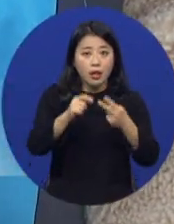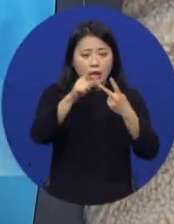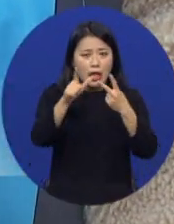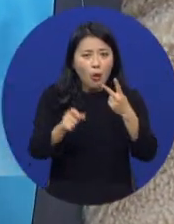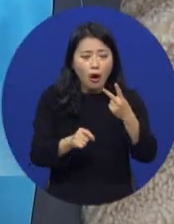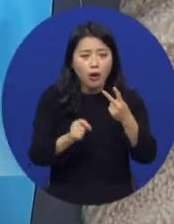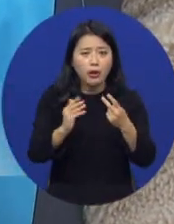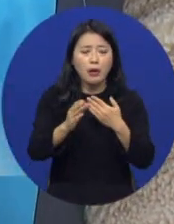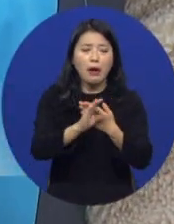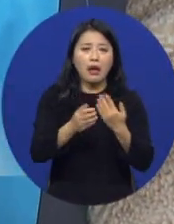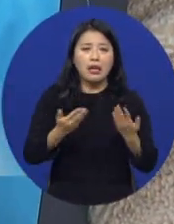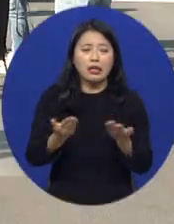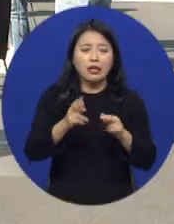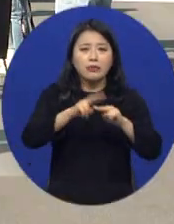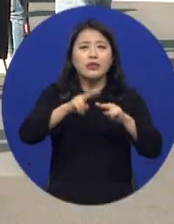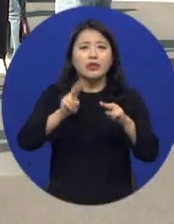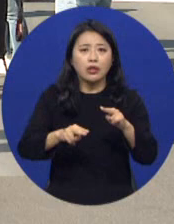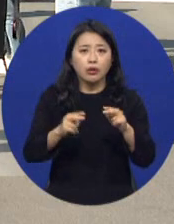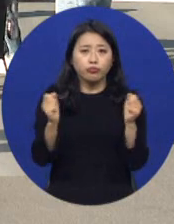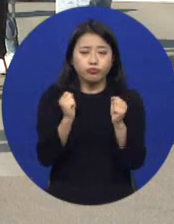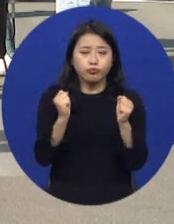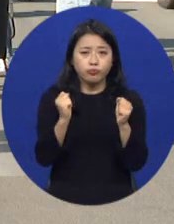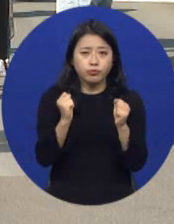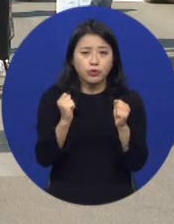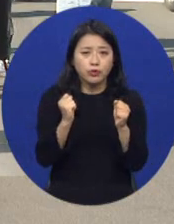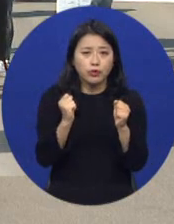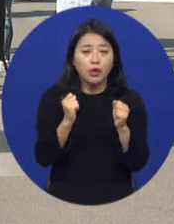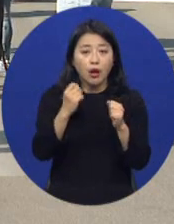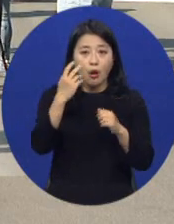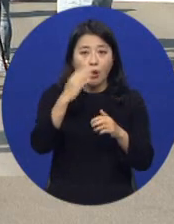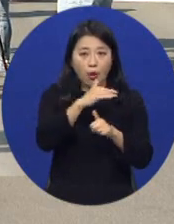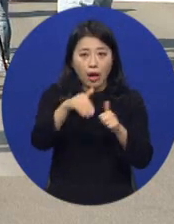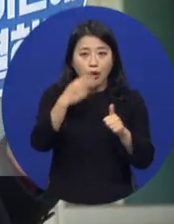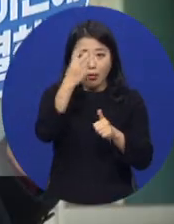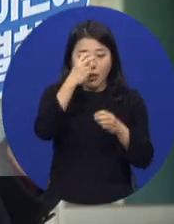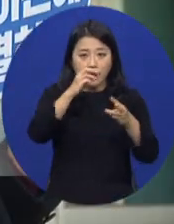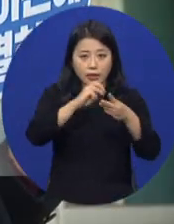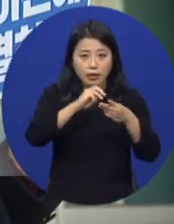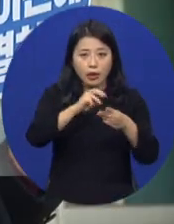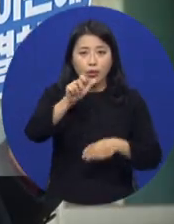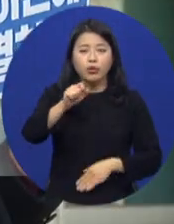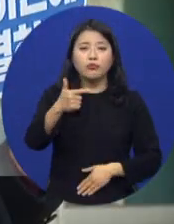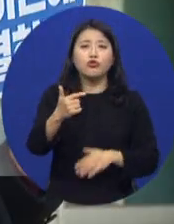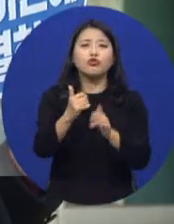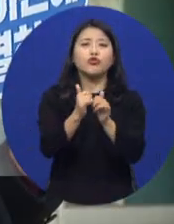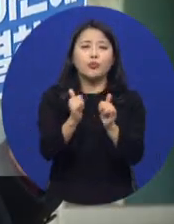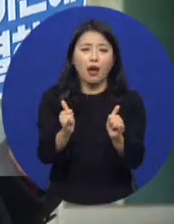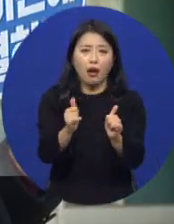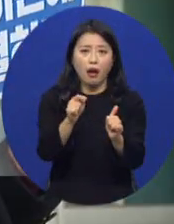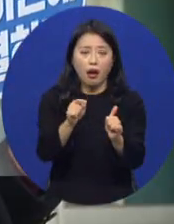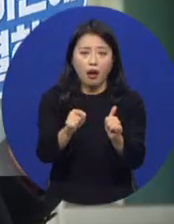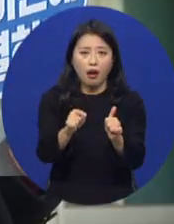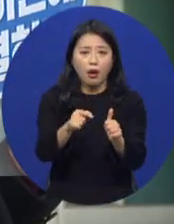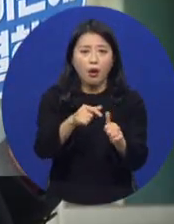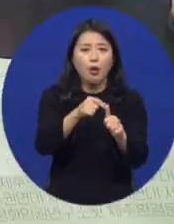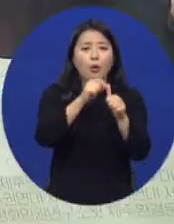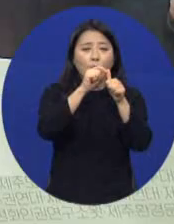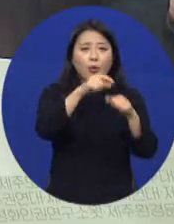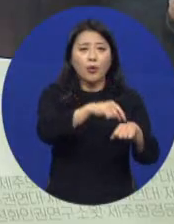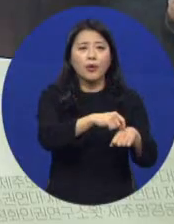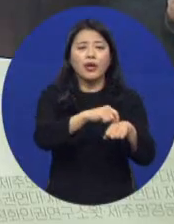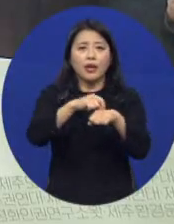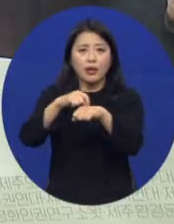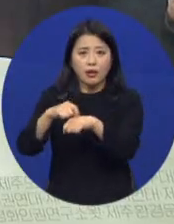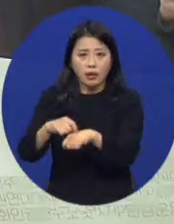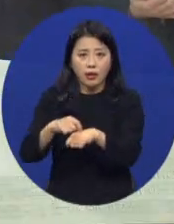일탈을 잃게 될 위기에 처한 북부 광역 환경관리센터 쉰 여섯 명의 노동자들이 고용승계를 요구하며